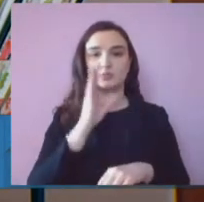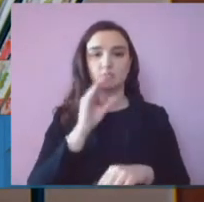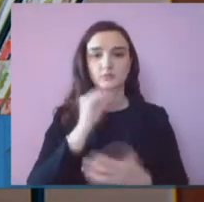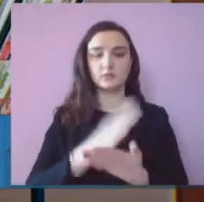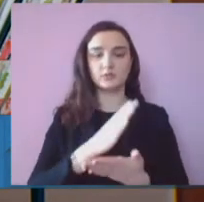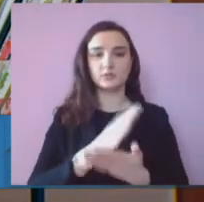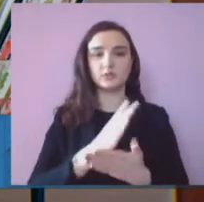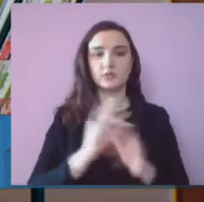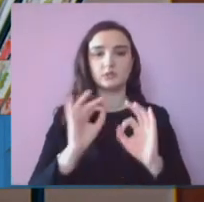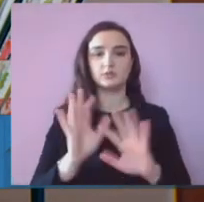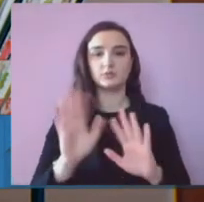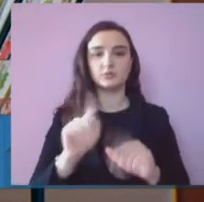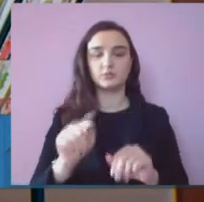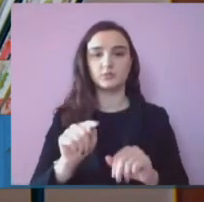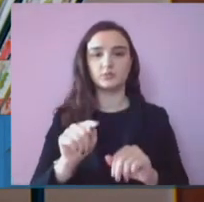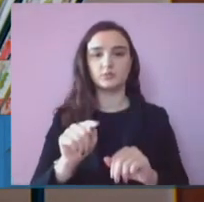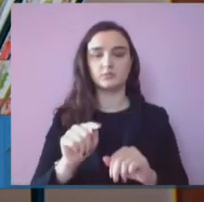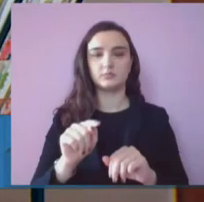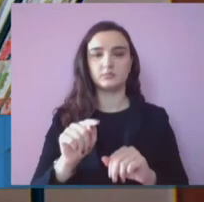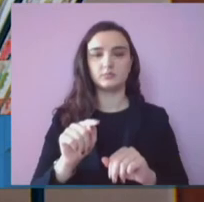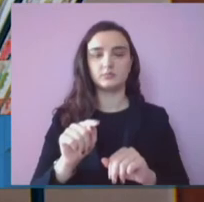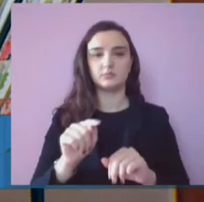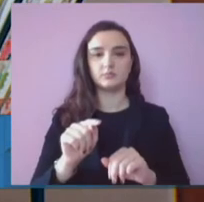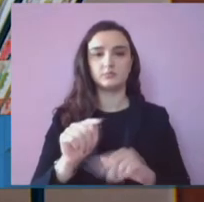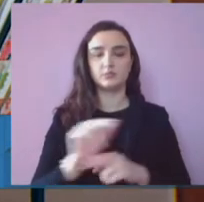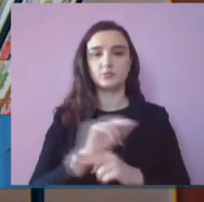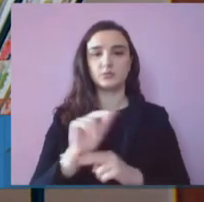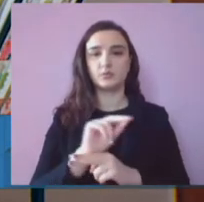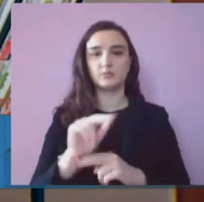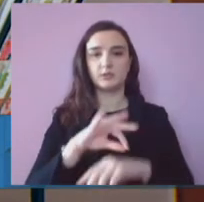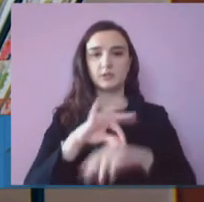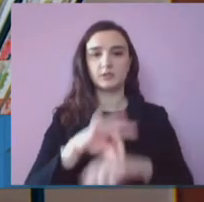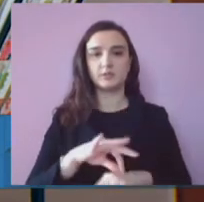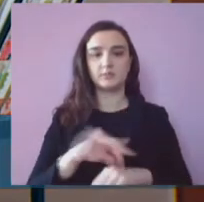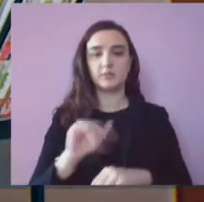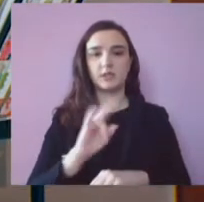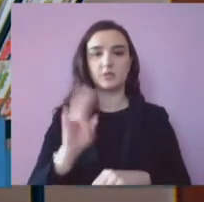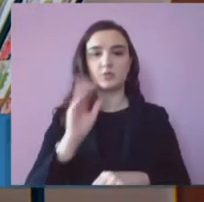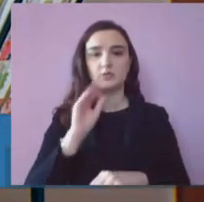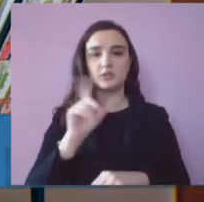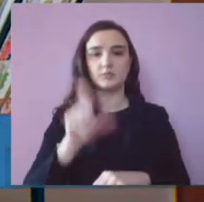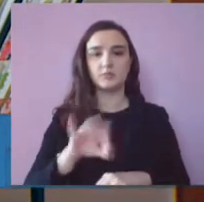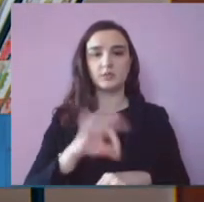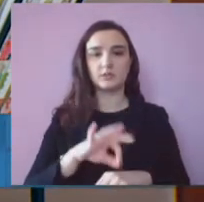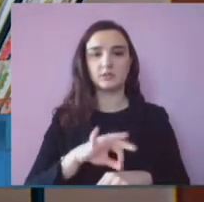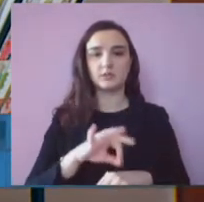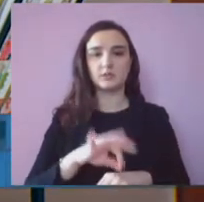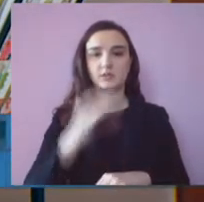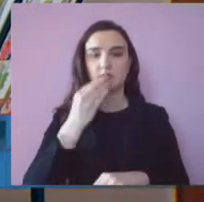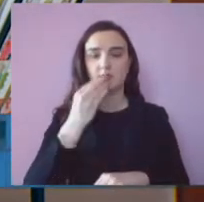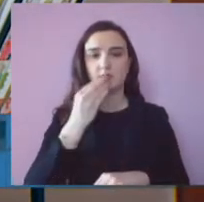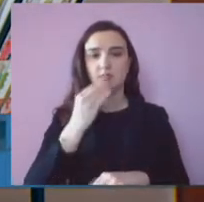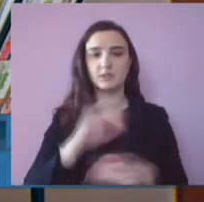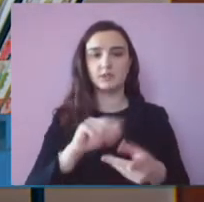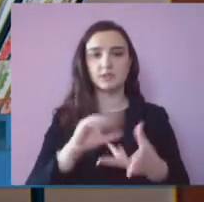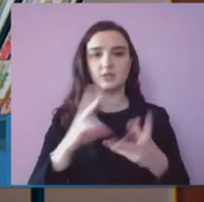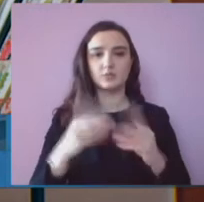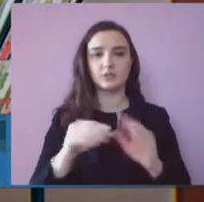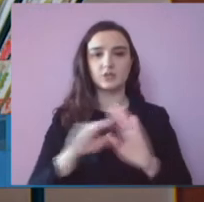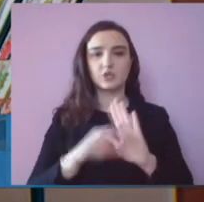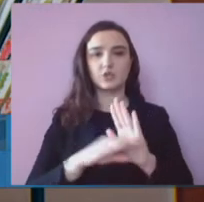არასწორი დოზირებით მკურნალობა ტარდება, ან როდესაც პაციენტი კვების და საერთოდ რეჟიმს არ